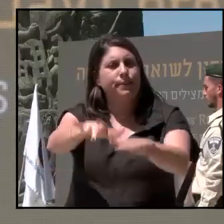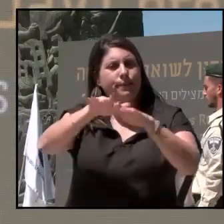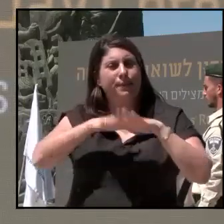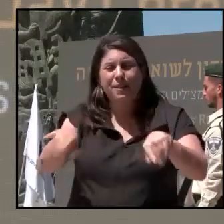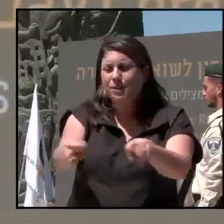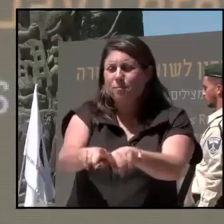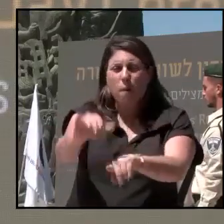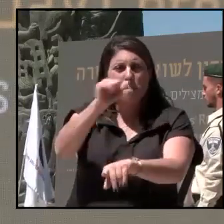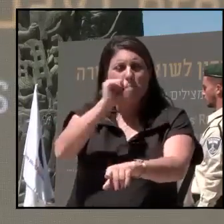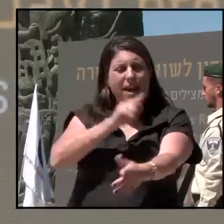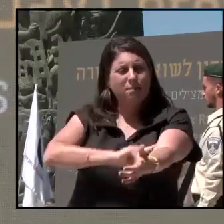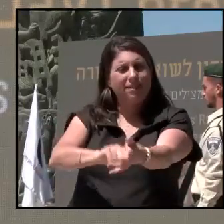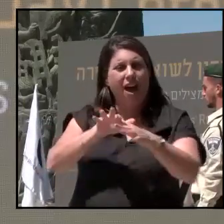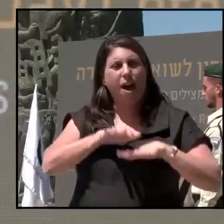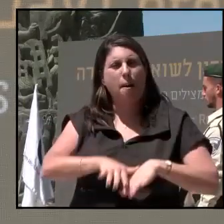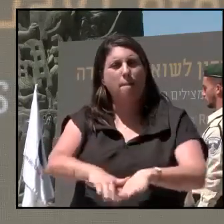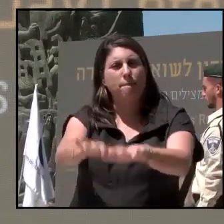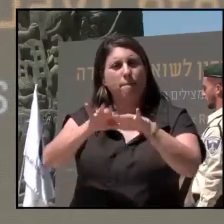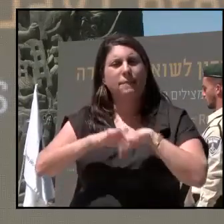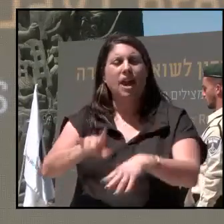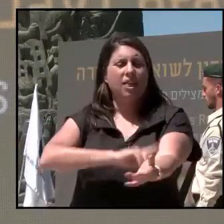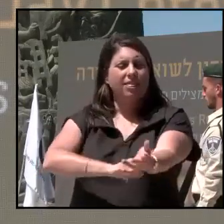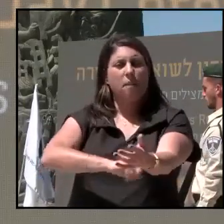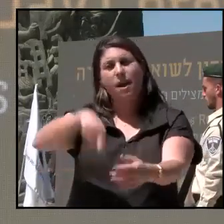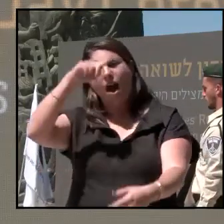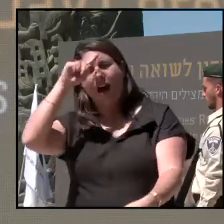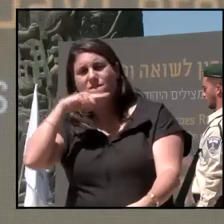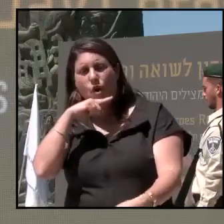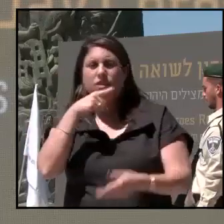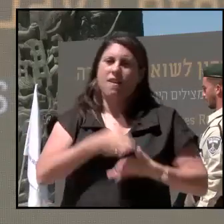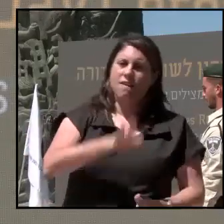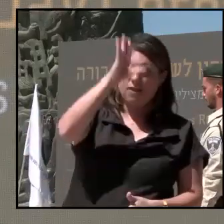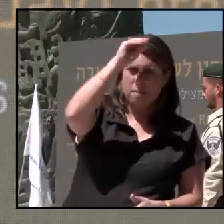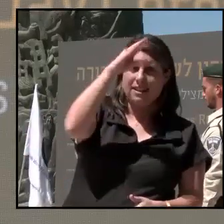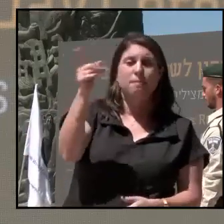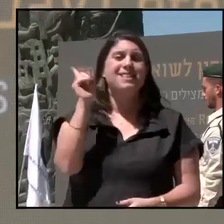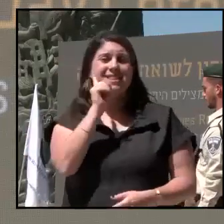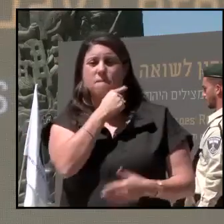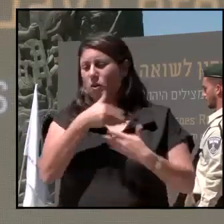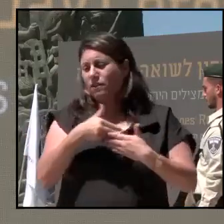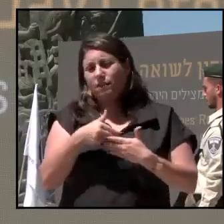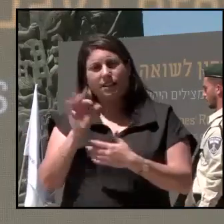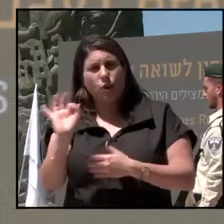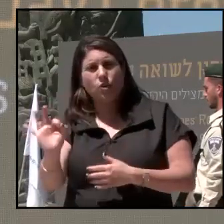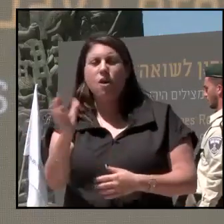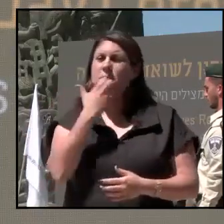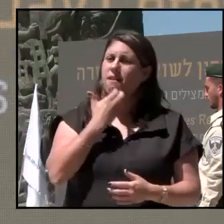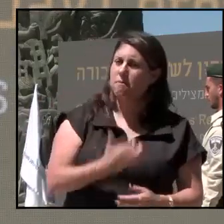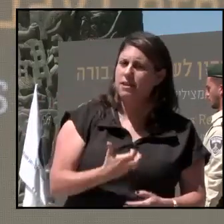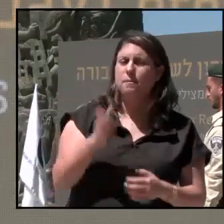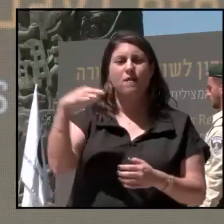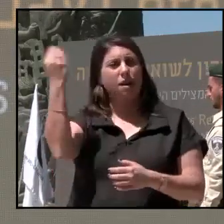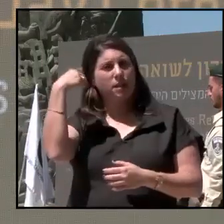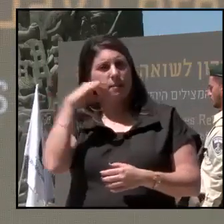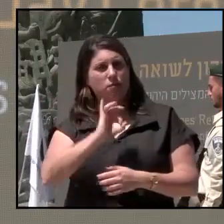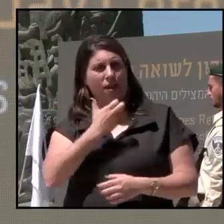כמים, דמי אבות ובנים, אמהות ועוליהם, רבנן